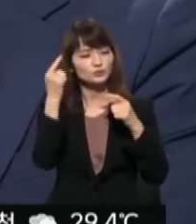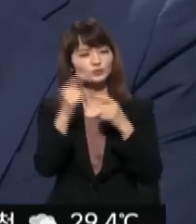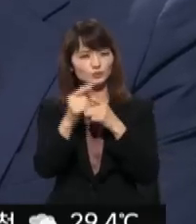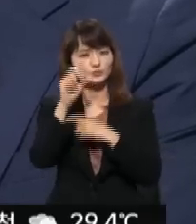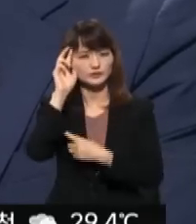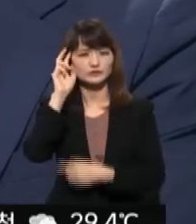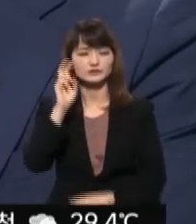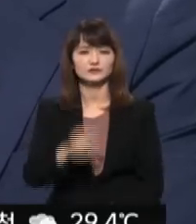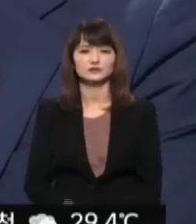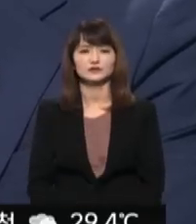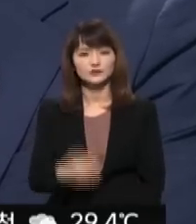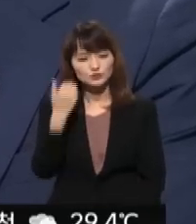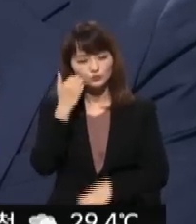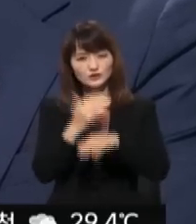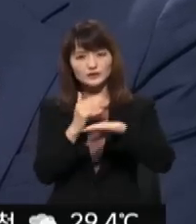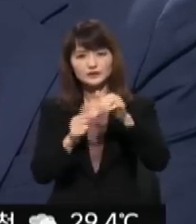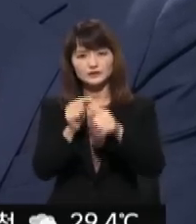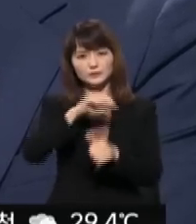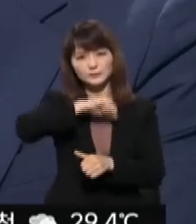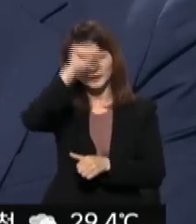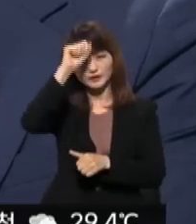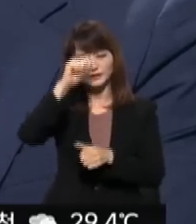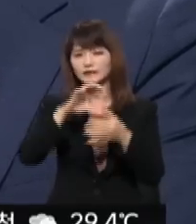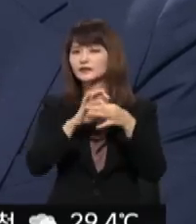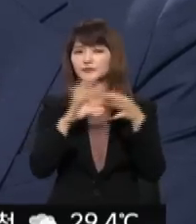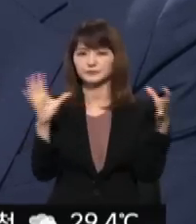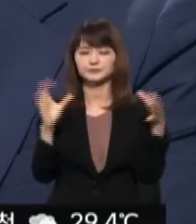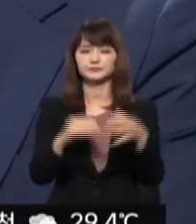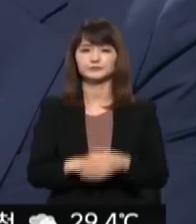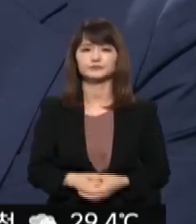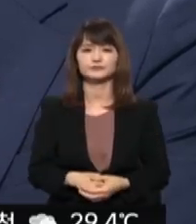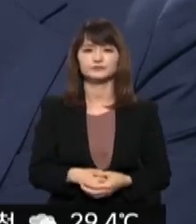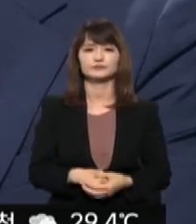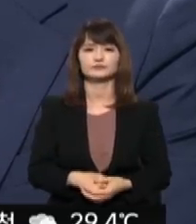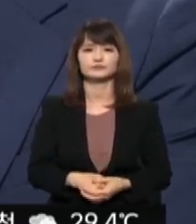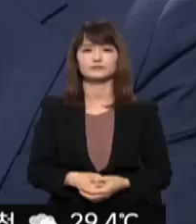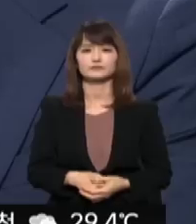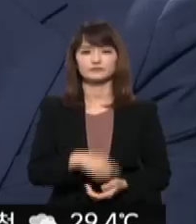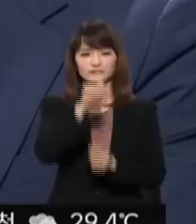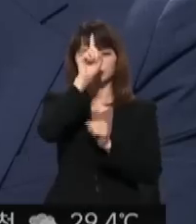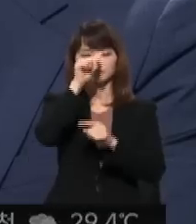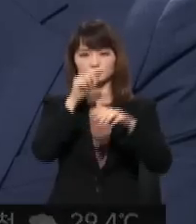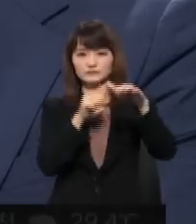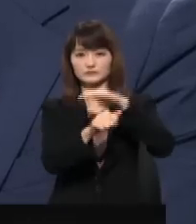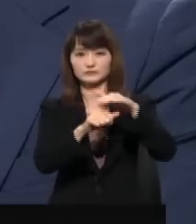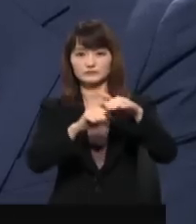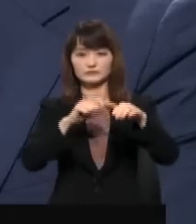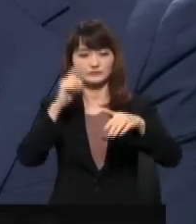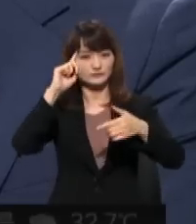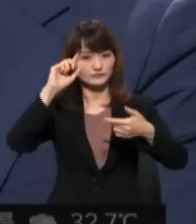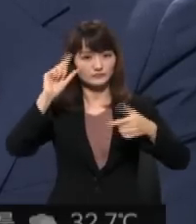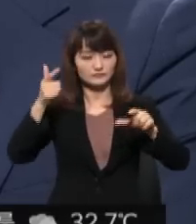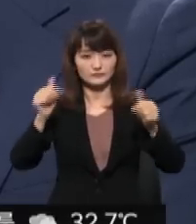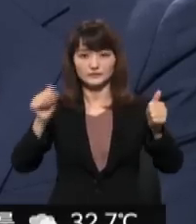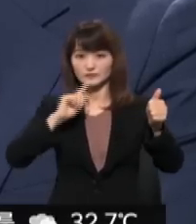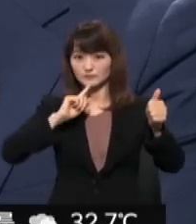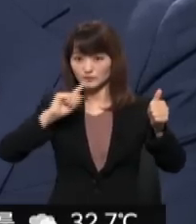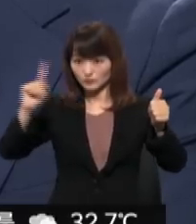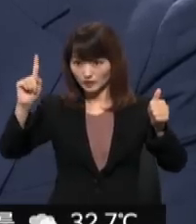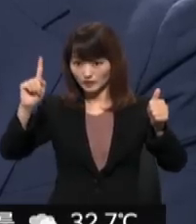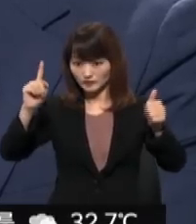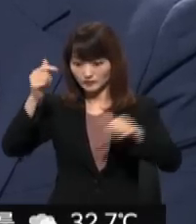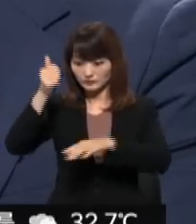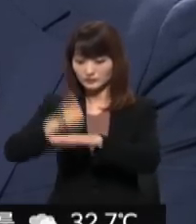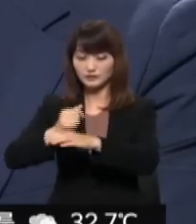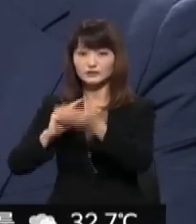아닐까 싶어요 누가 되느냐 여부를 떠나서 근데 이제 이준석 대표가 설사 가처분 결과가 나오고 또 본인의